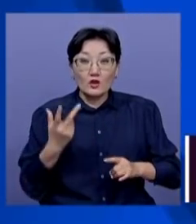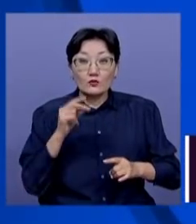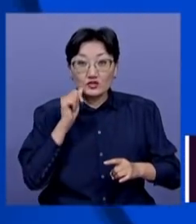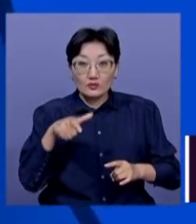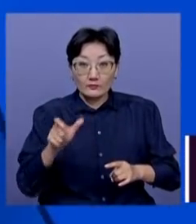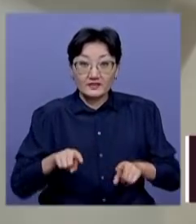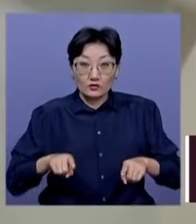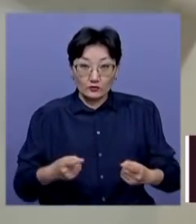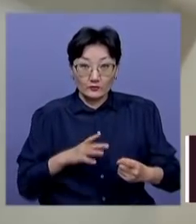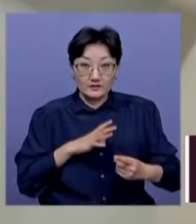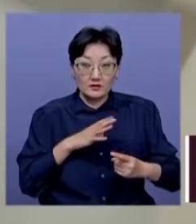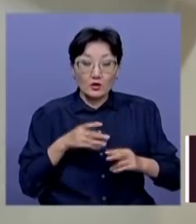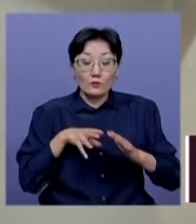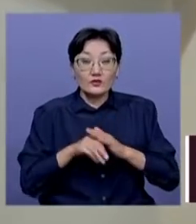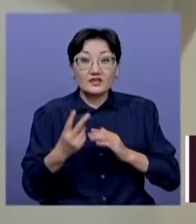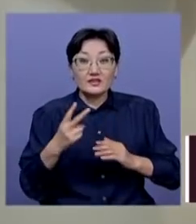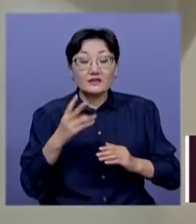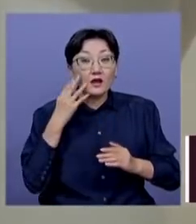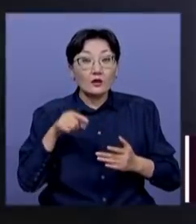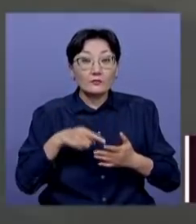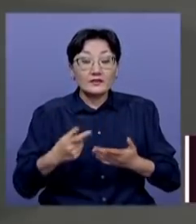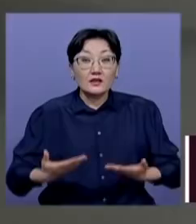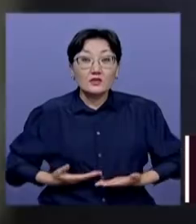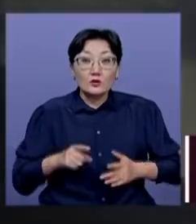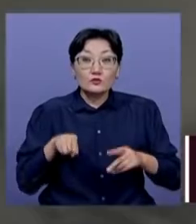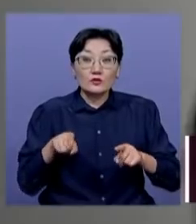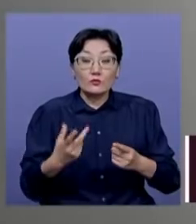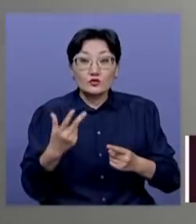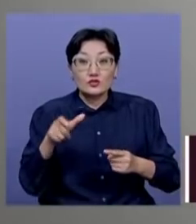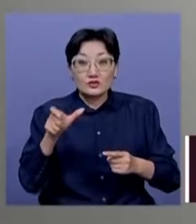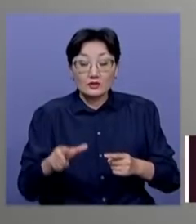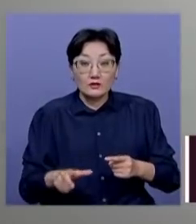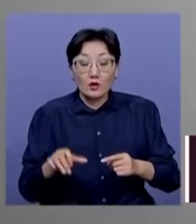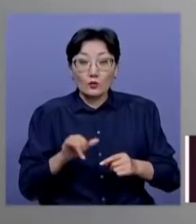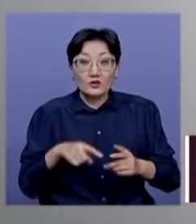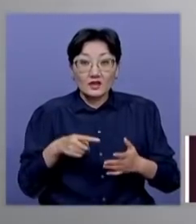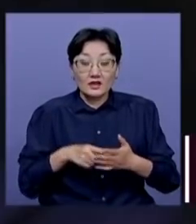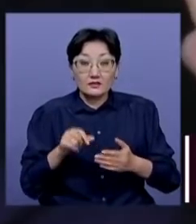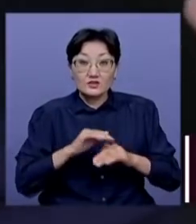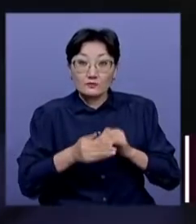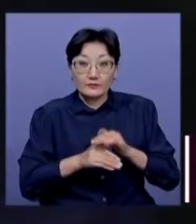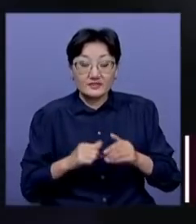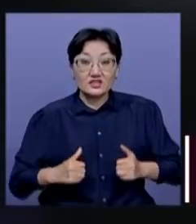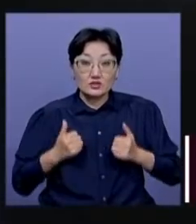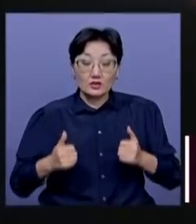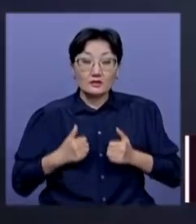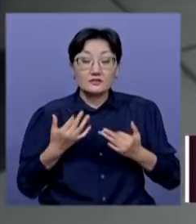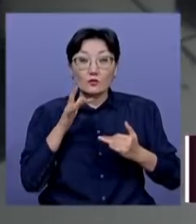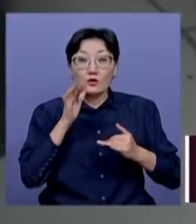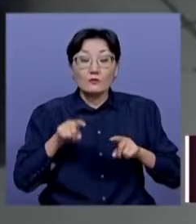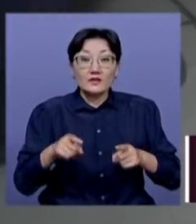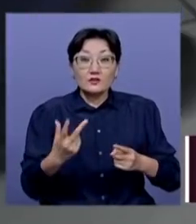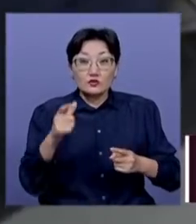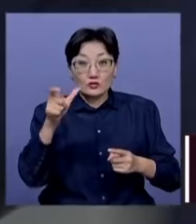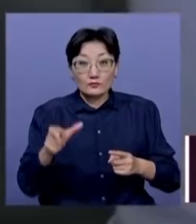ер адам қамауға алынған. Оның екеуі Алматы қаласында тұтқындалса, үшіншісі Орал қаласында жасырынуға тырысқан. Қазіргі уақытта ұсталған